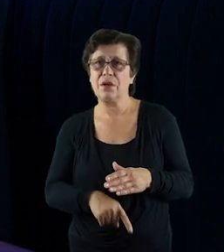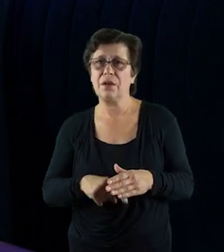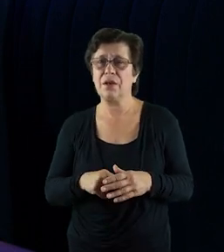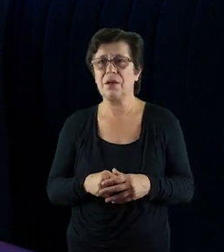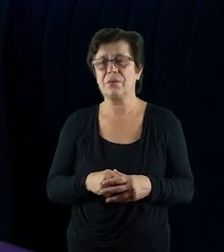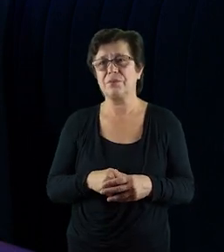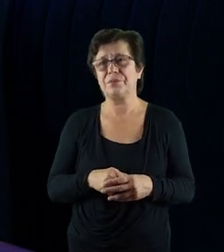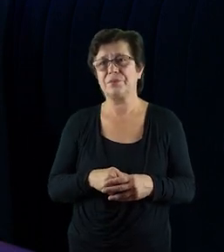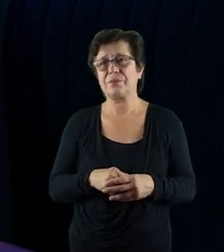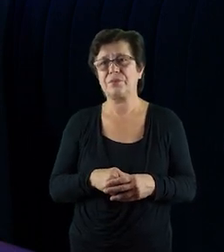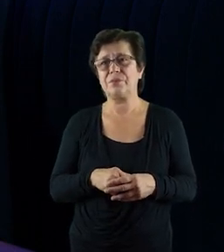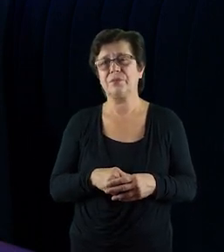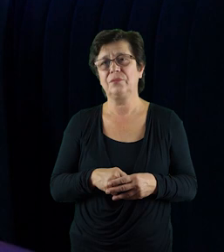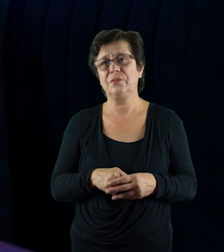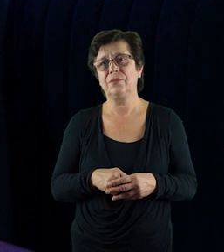i